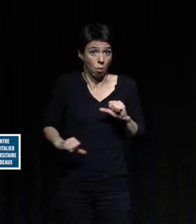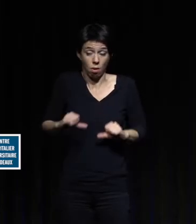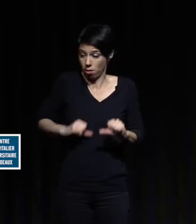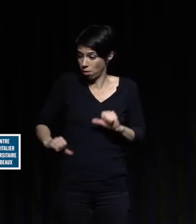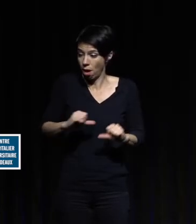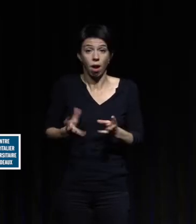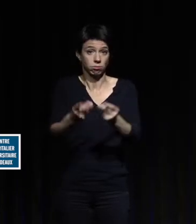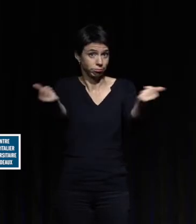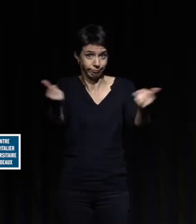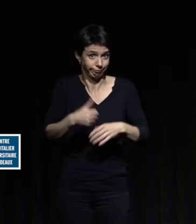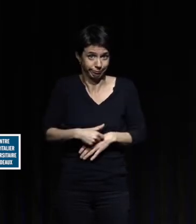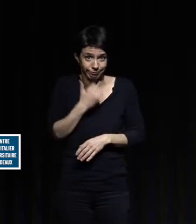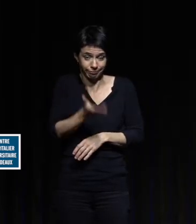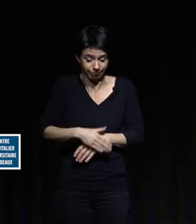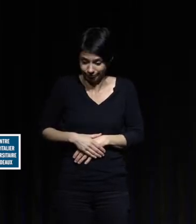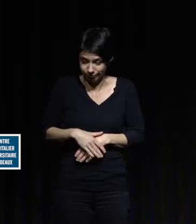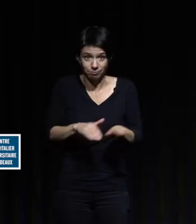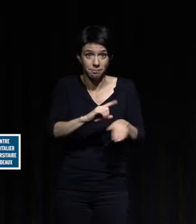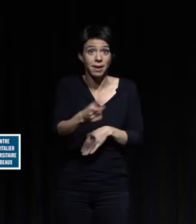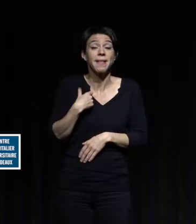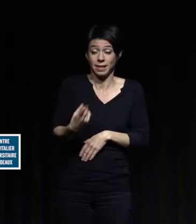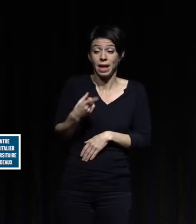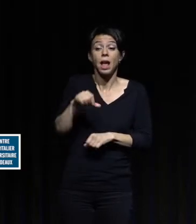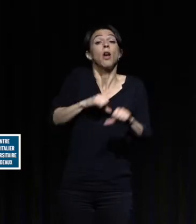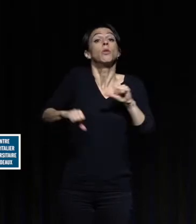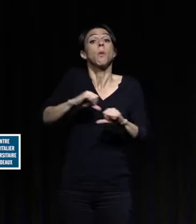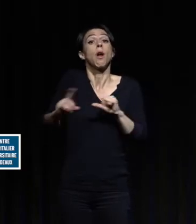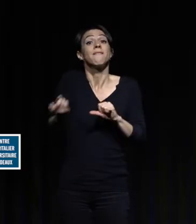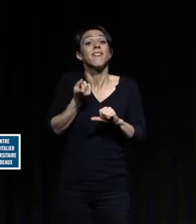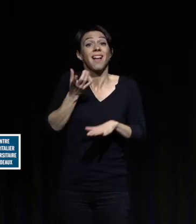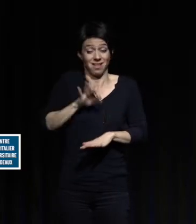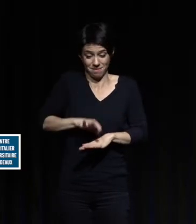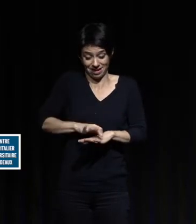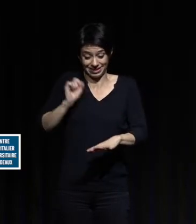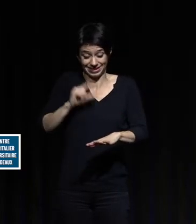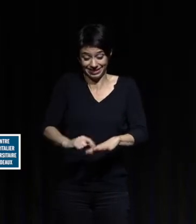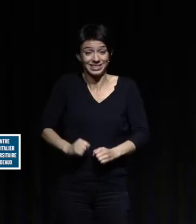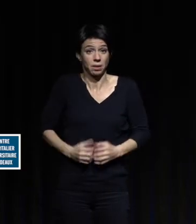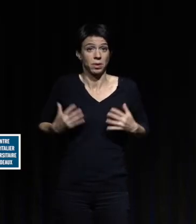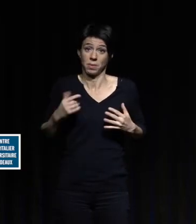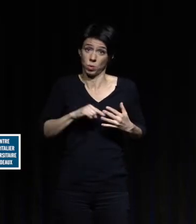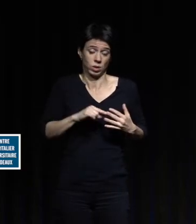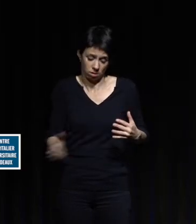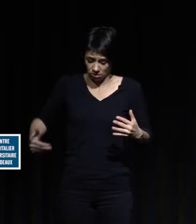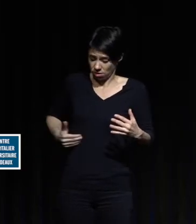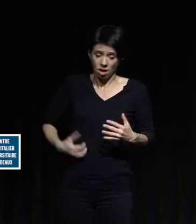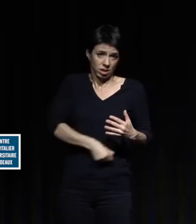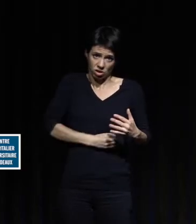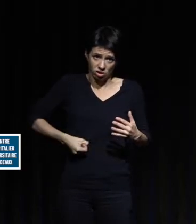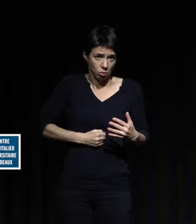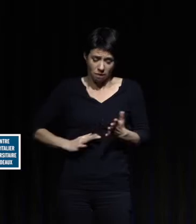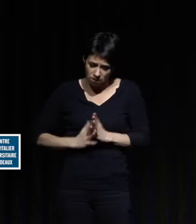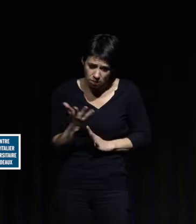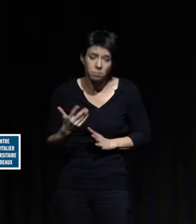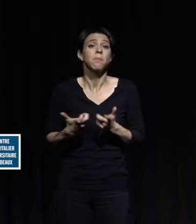sont peut-être ou sans doute provoquée par l'endométriose, mais on a une connotation digestive, on a une connotation de ce qu'on appelle le syndrome